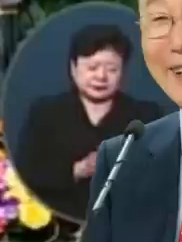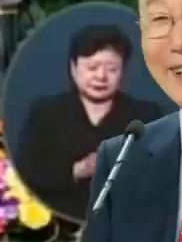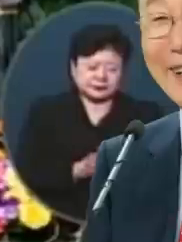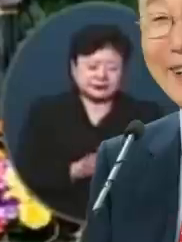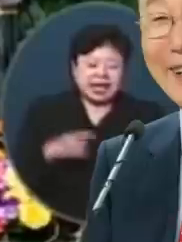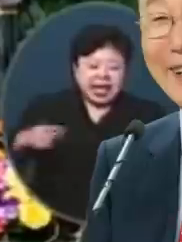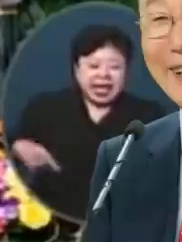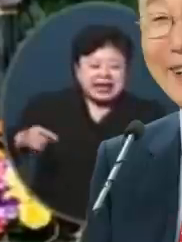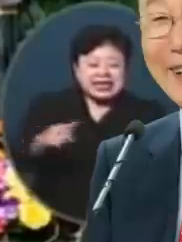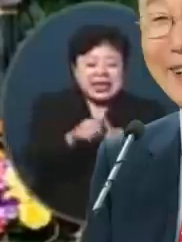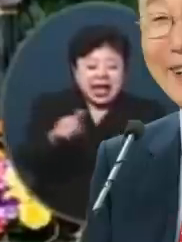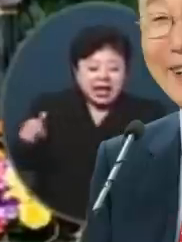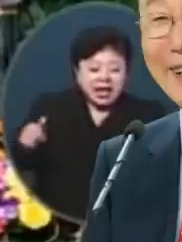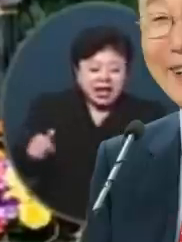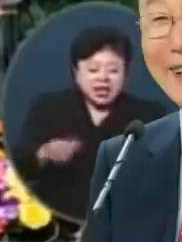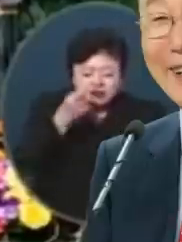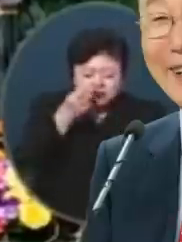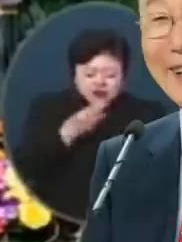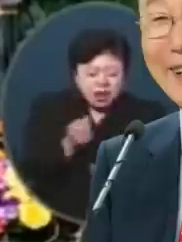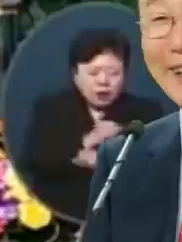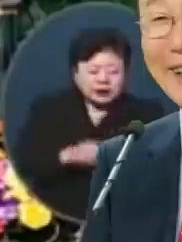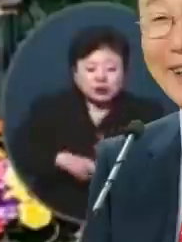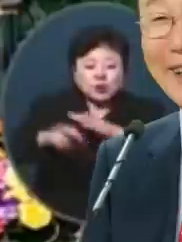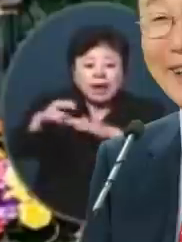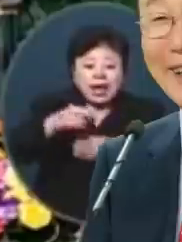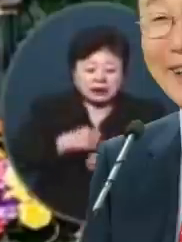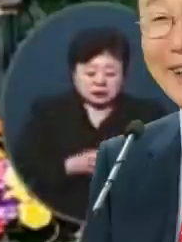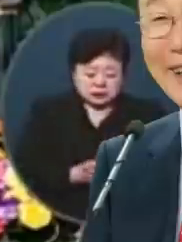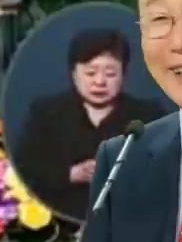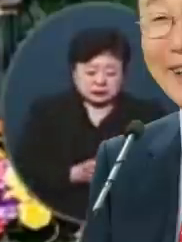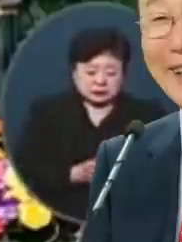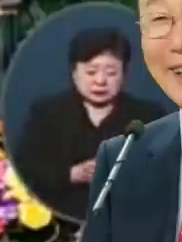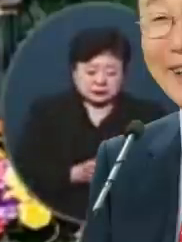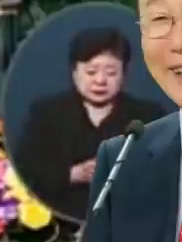엘리야가 유대 광야로 도망을 치어서